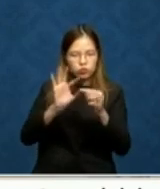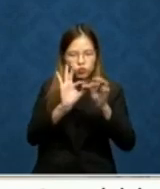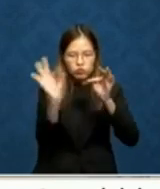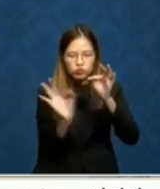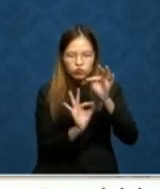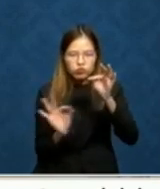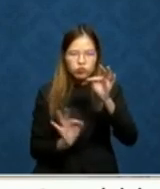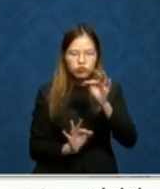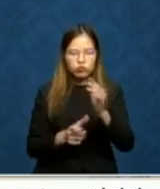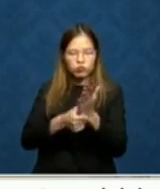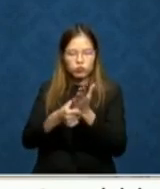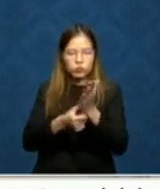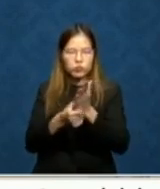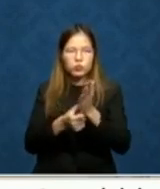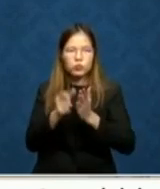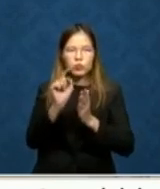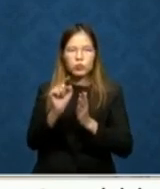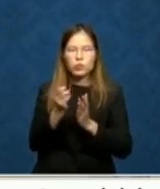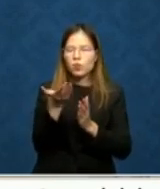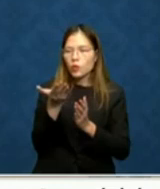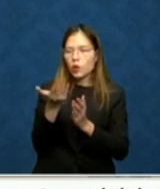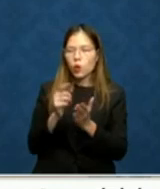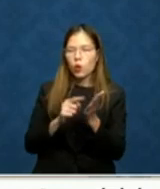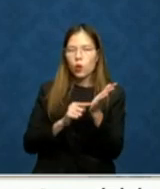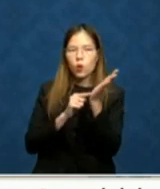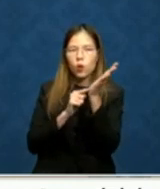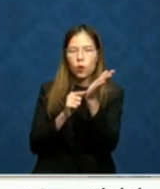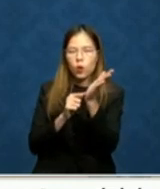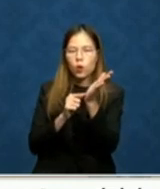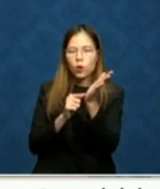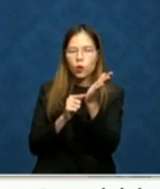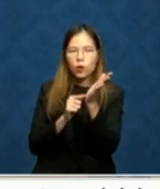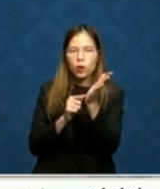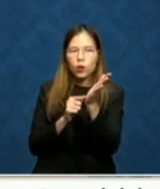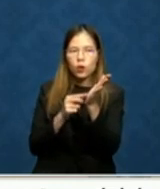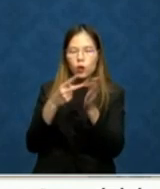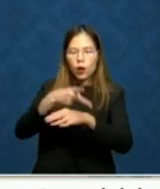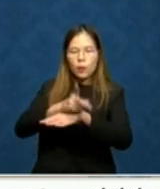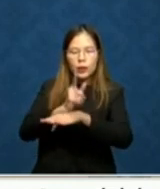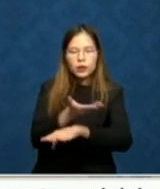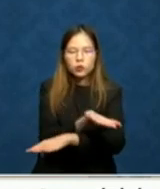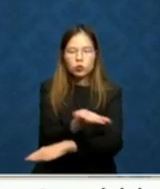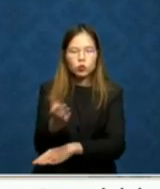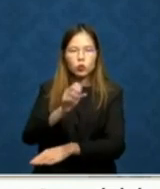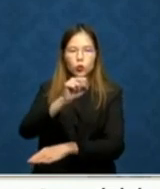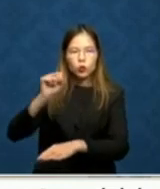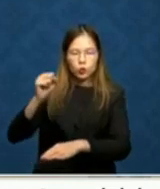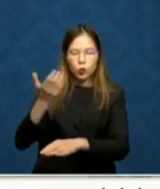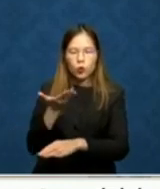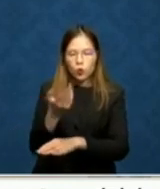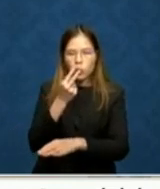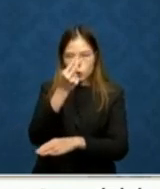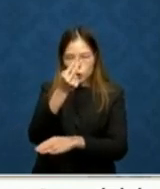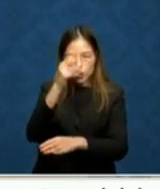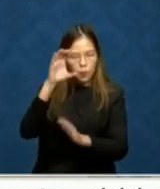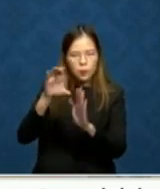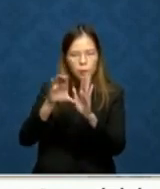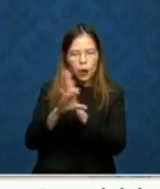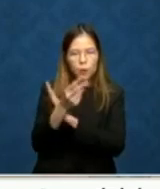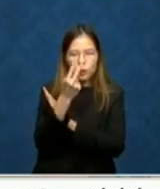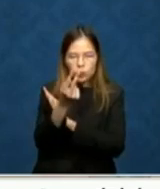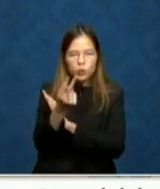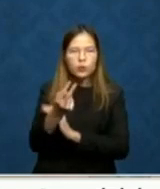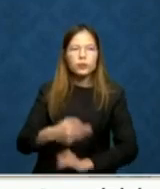ระที่มีการแก้ไขนะคะดิฉันขอนำเสนอสถิติให้ท่านประธานและเพื่อนสมาชิกนะคะได้เห็นภาพกว้างร่ว